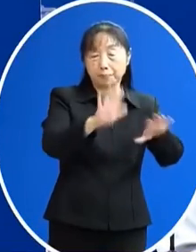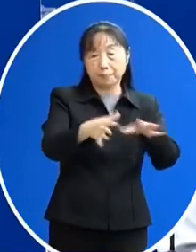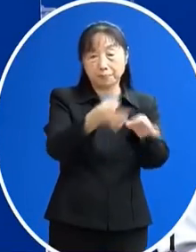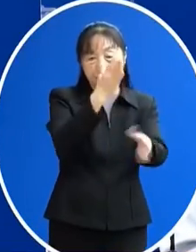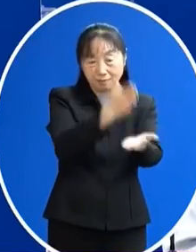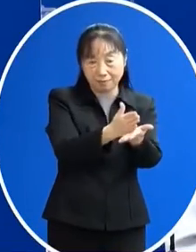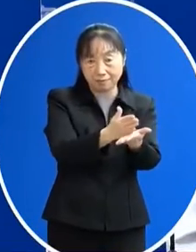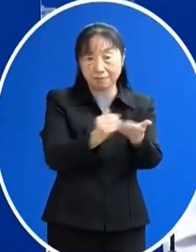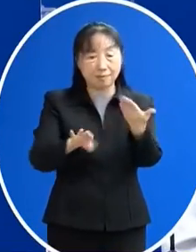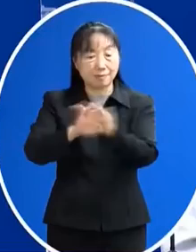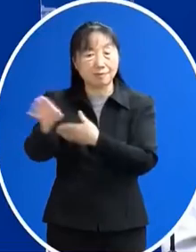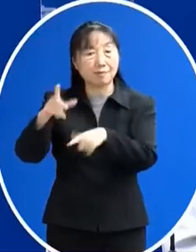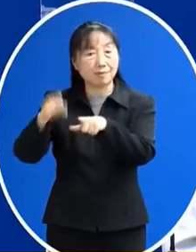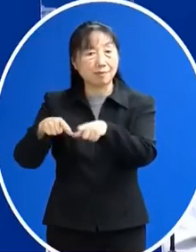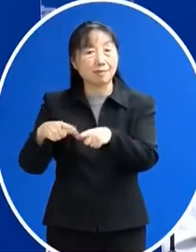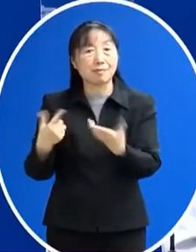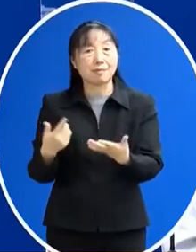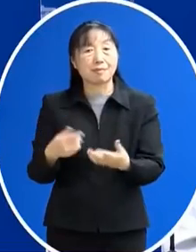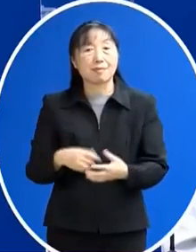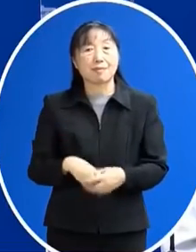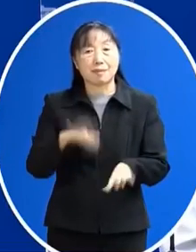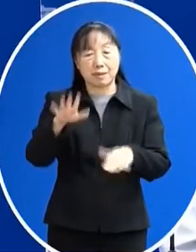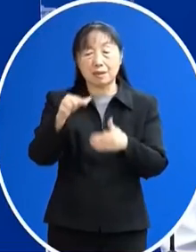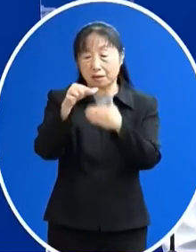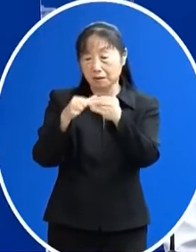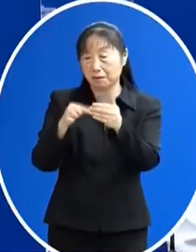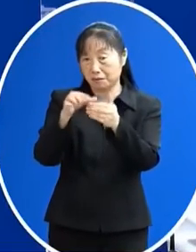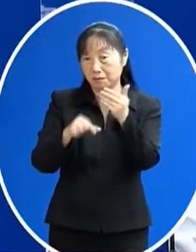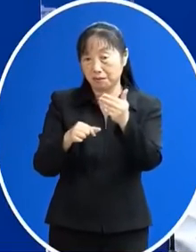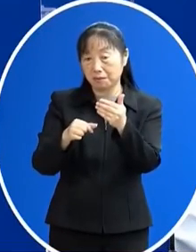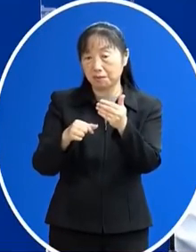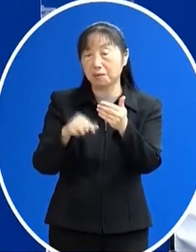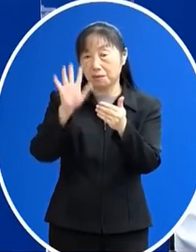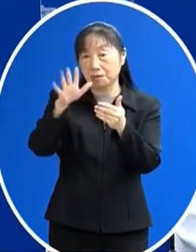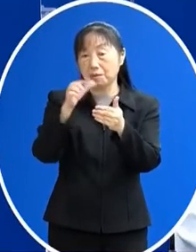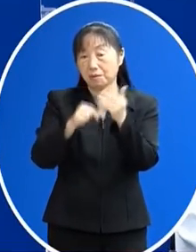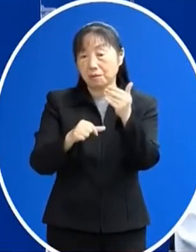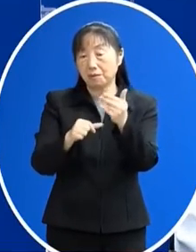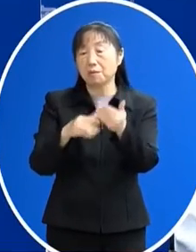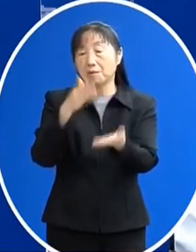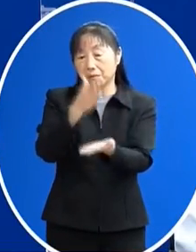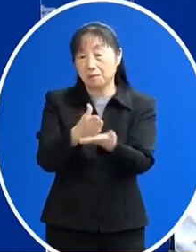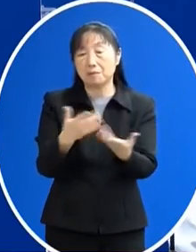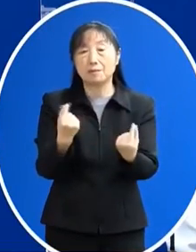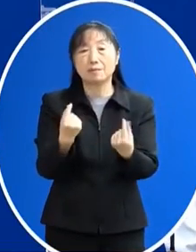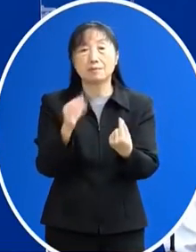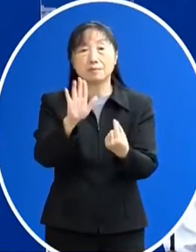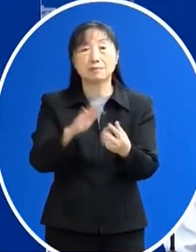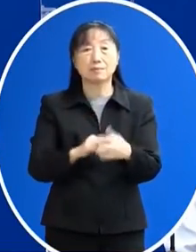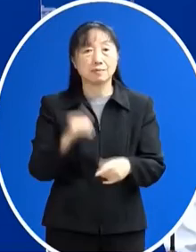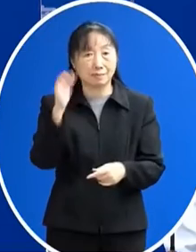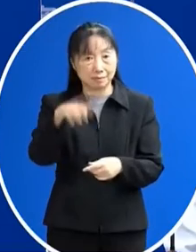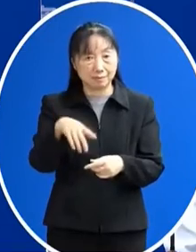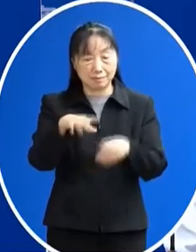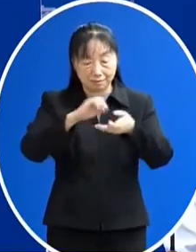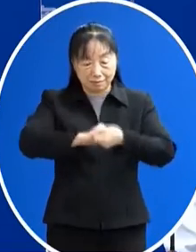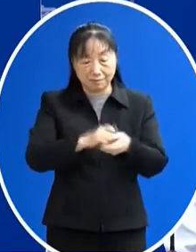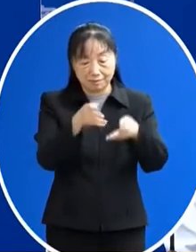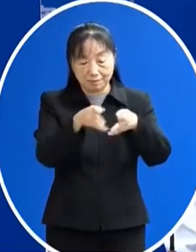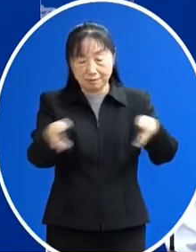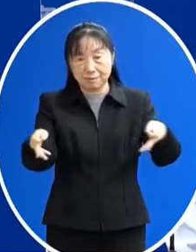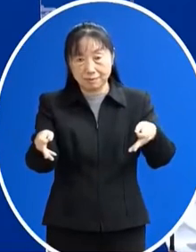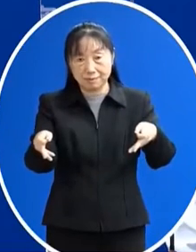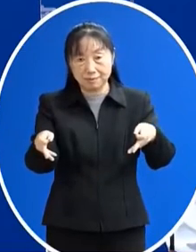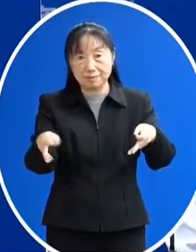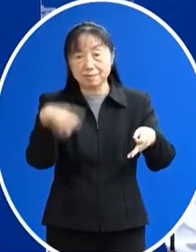那其他的公司已经都有条件的这个停工。那他的条件就是他必须把这个照测的人